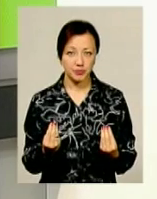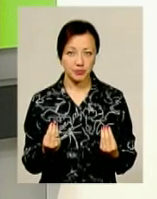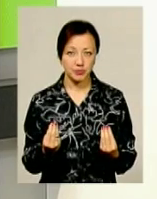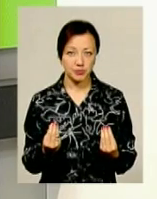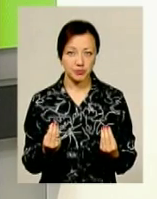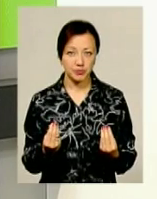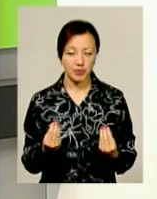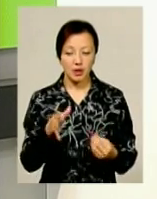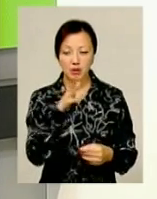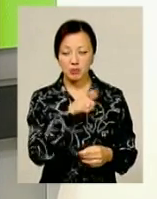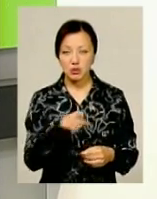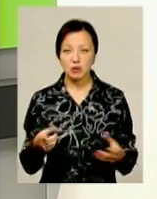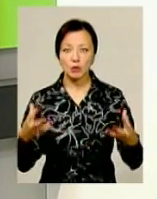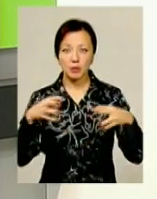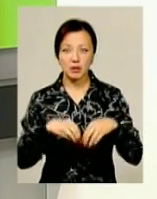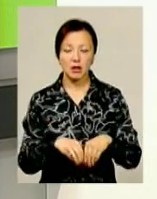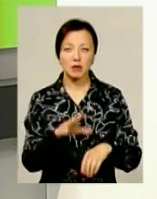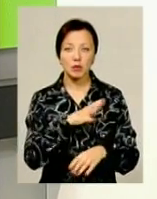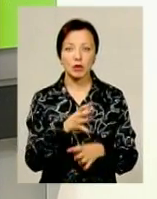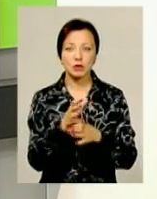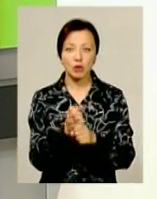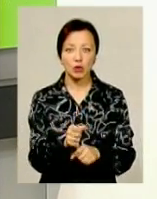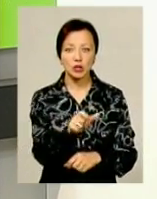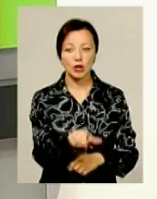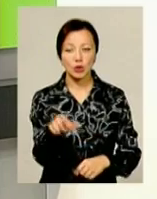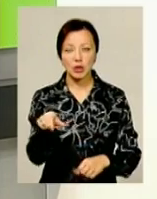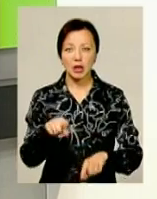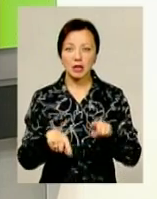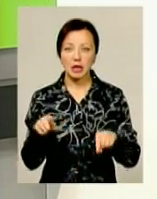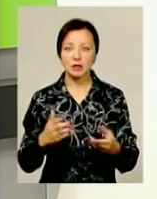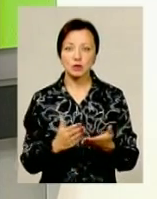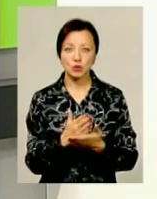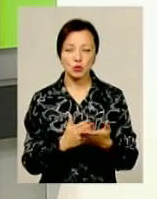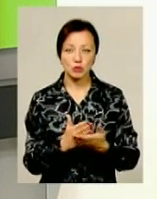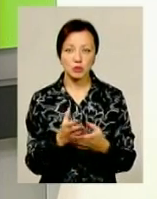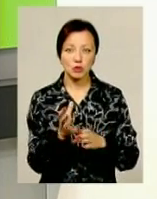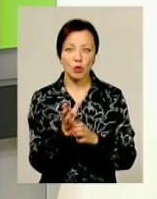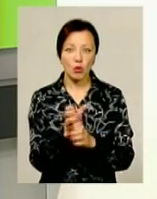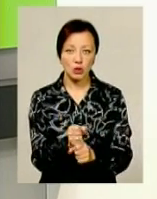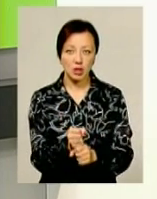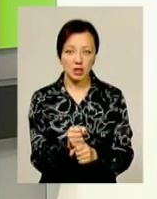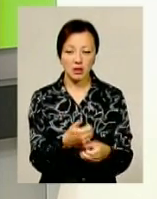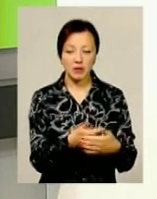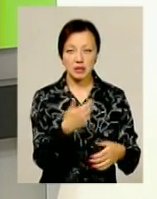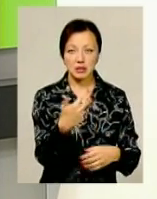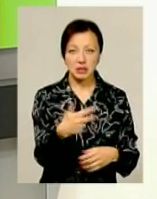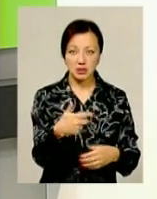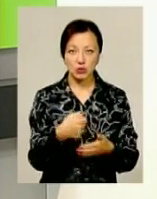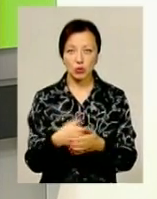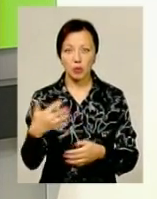день, під час об'єднання пройшло скорочення людей. Деякі служби скоротили, від 30 до